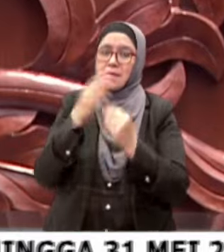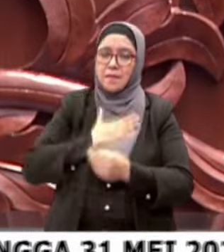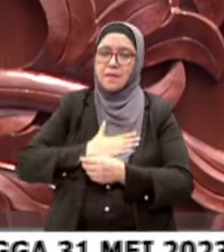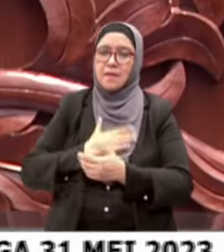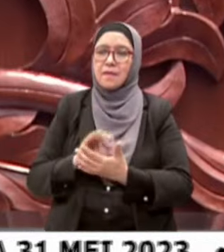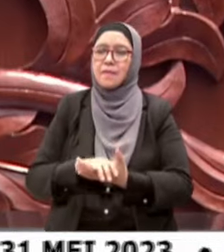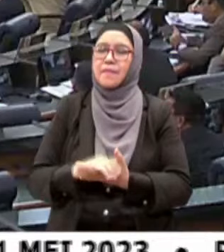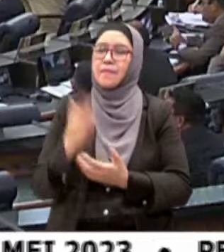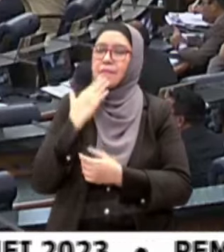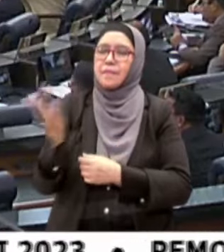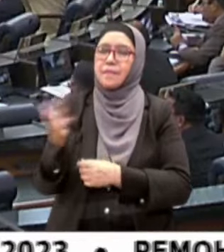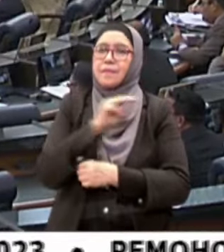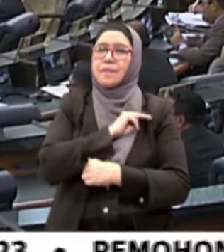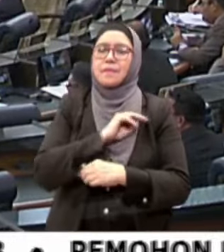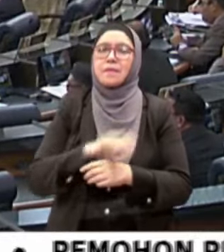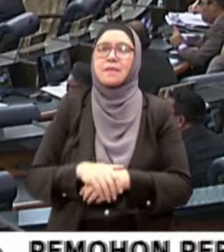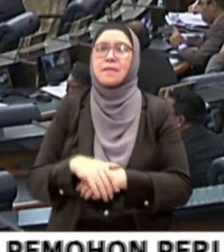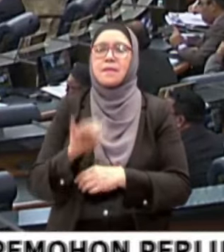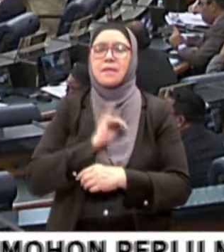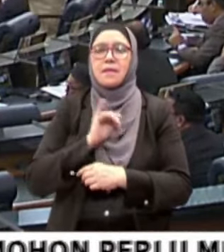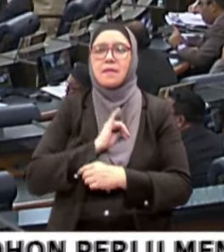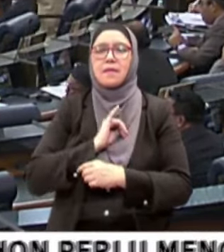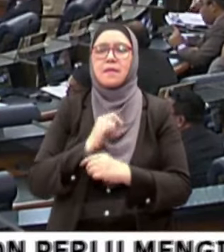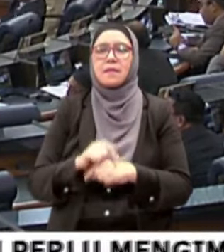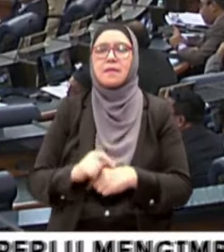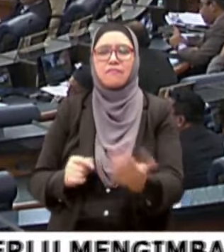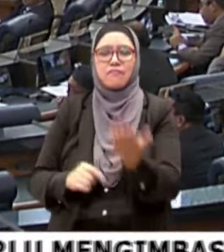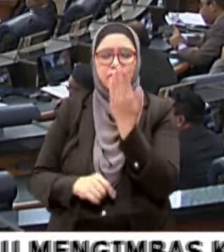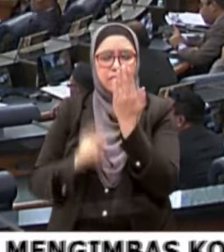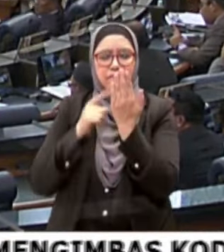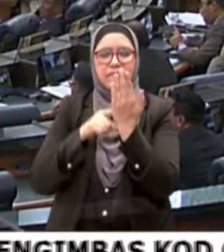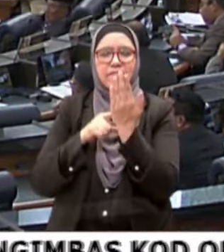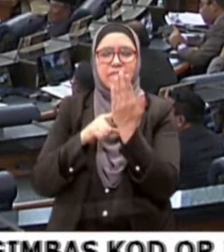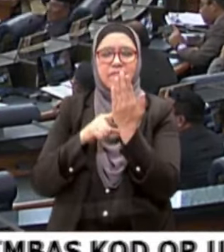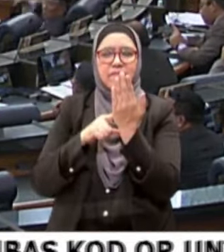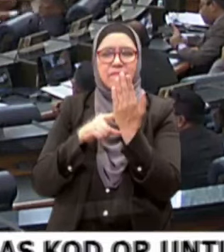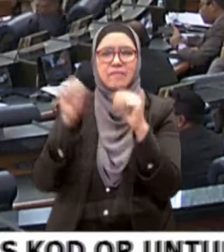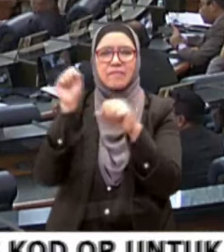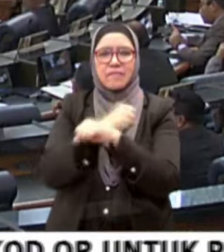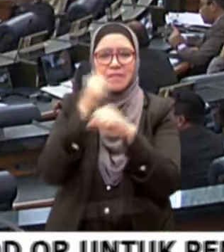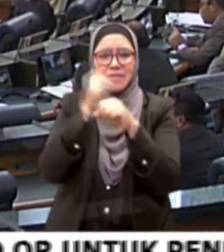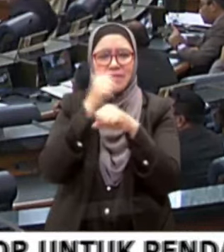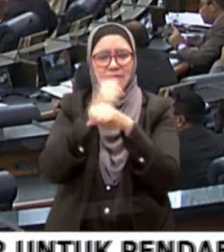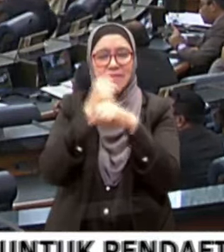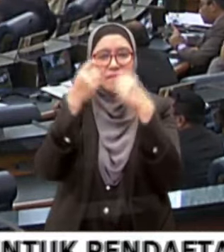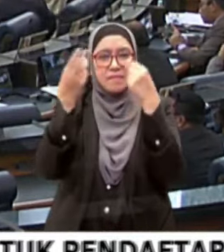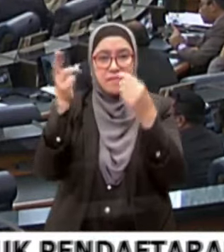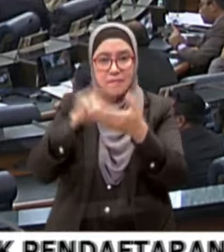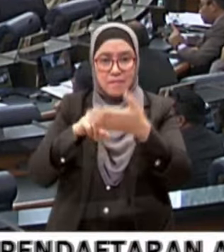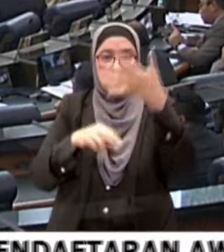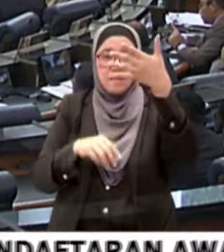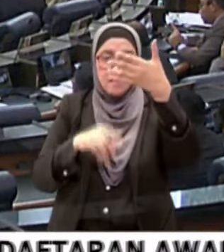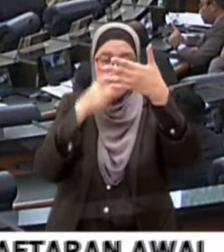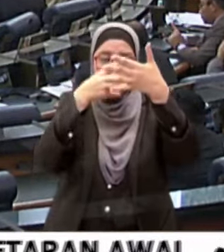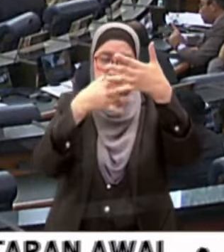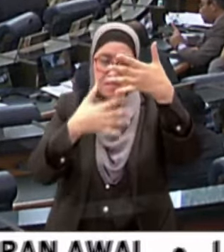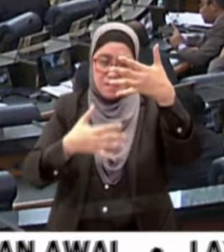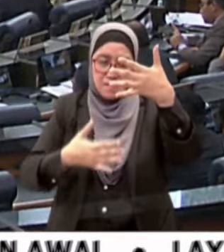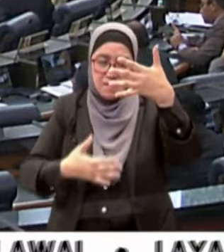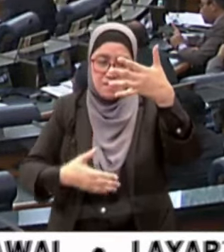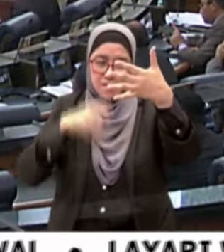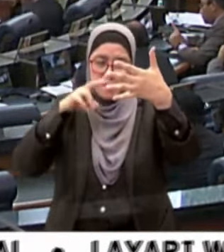Saya melihat statistik yang dibaca oleh menteri ini sungguh menarik betul